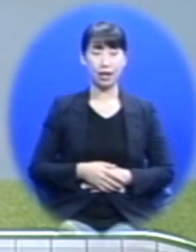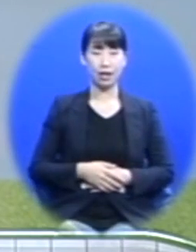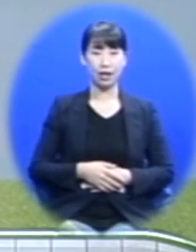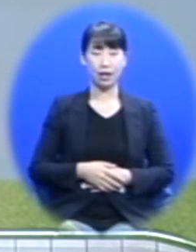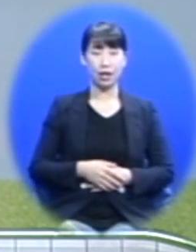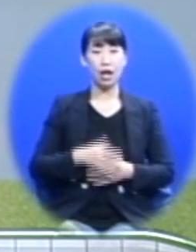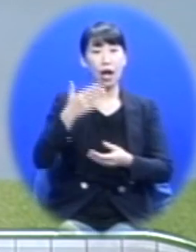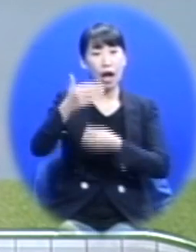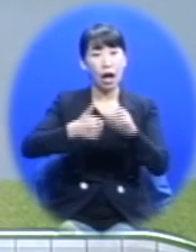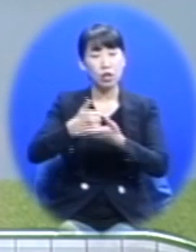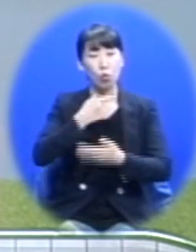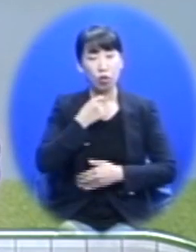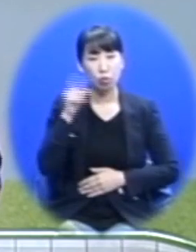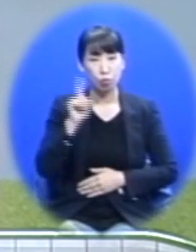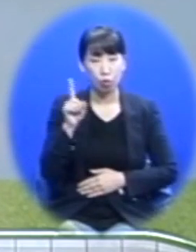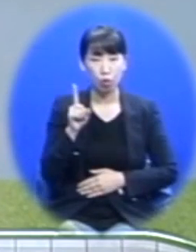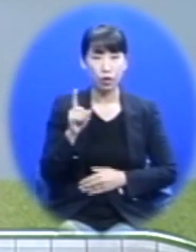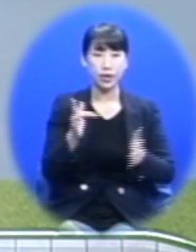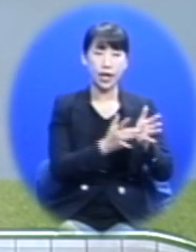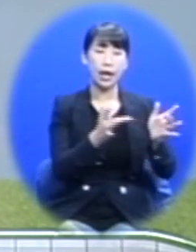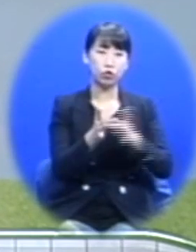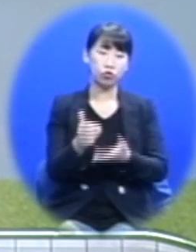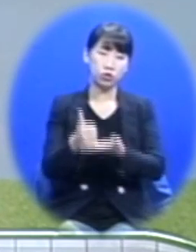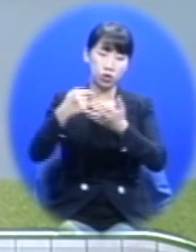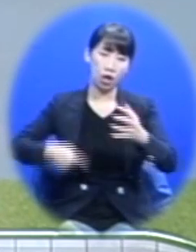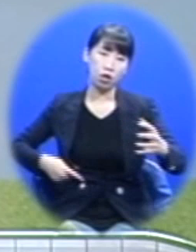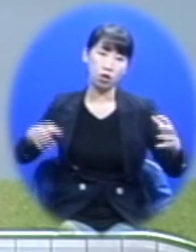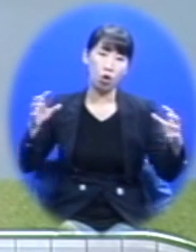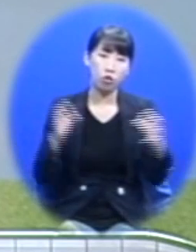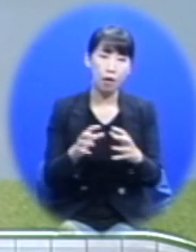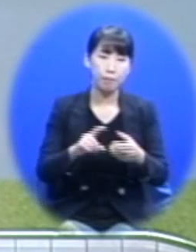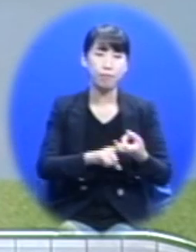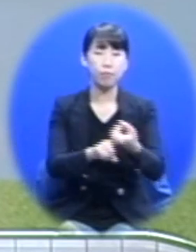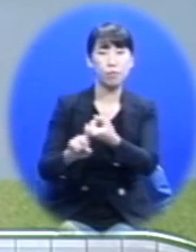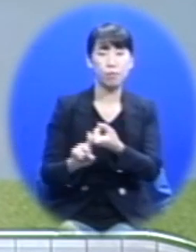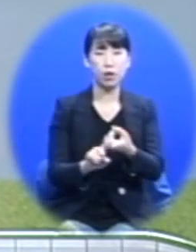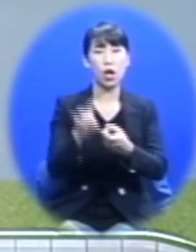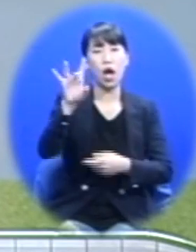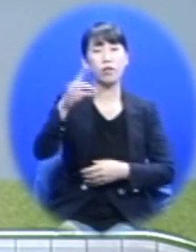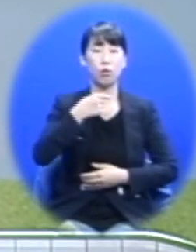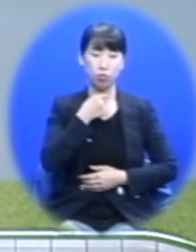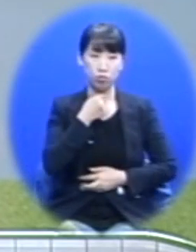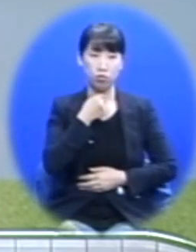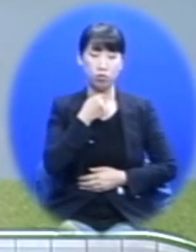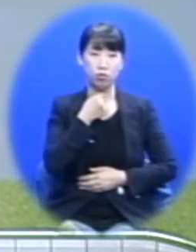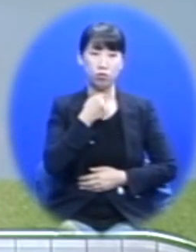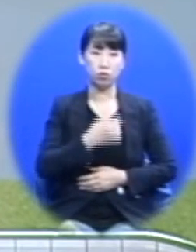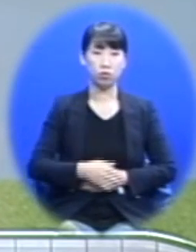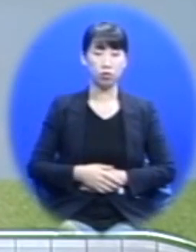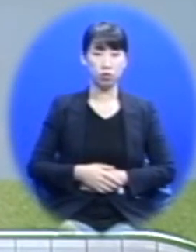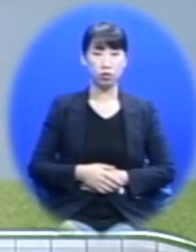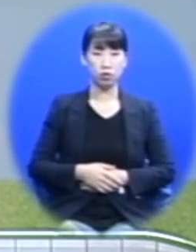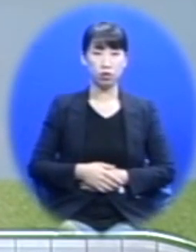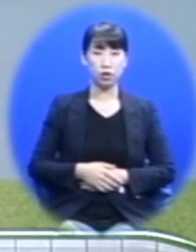주님이 저에게 원하시는 것은 예수님과 온전히 연합하는 것 하나밖에는 원하는 게 없었어요. 주님은 저에게